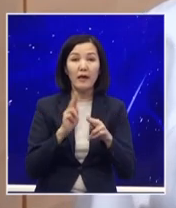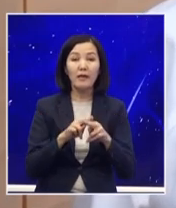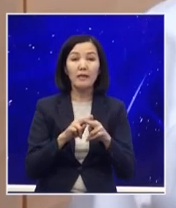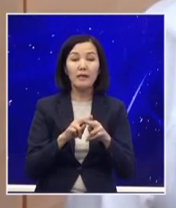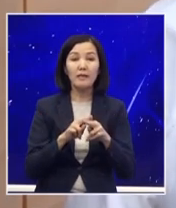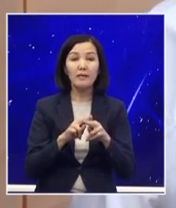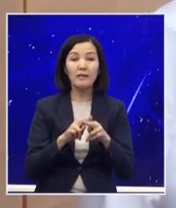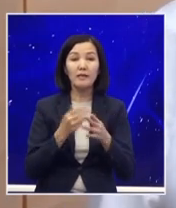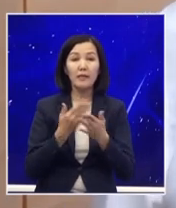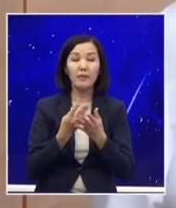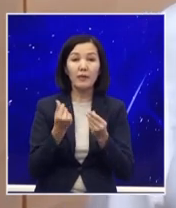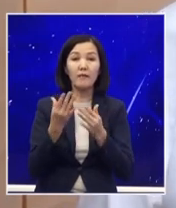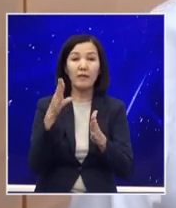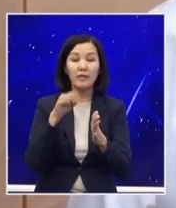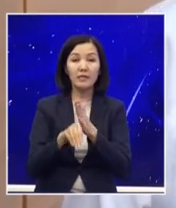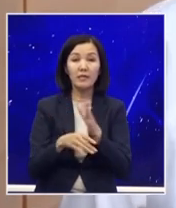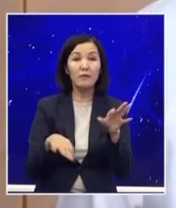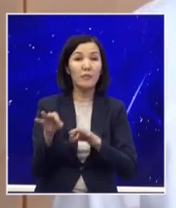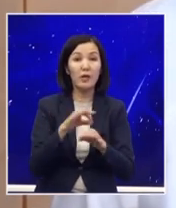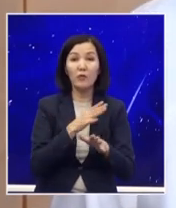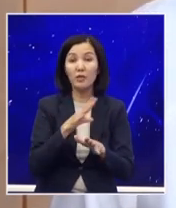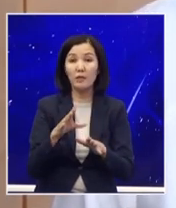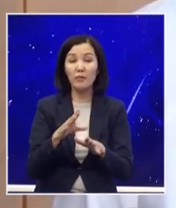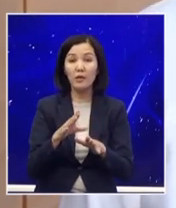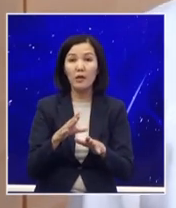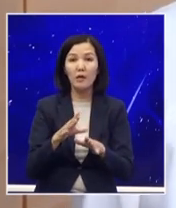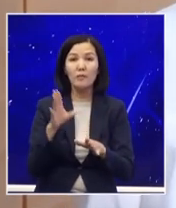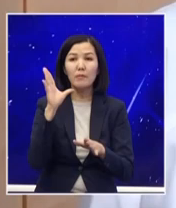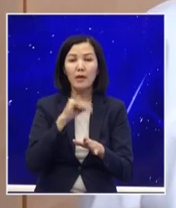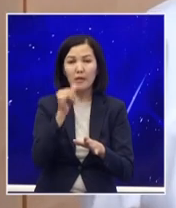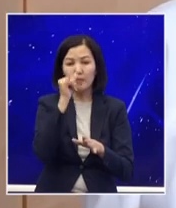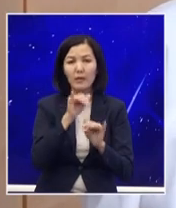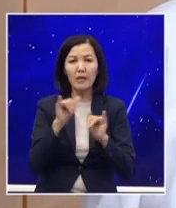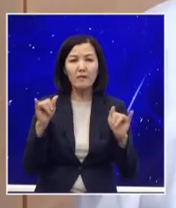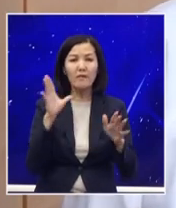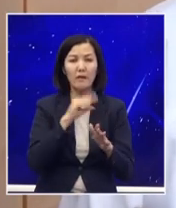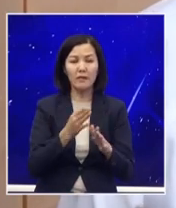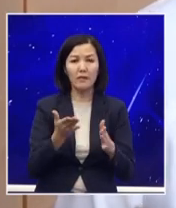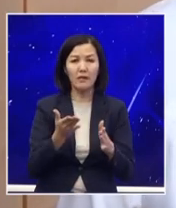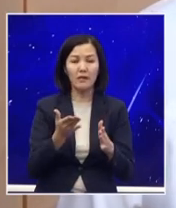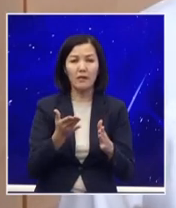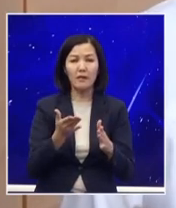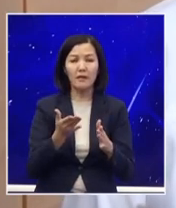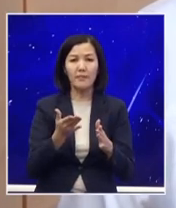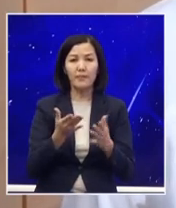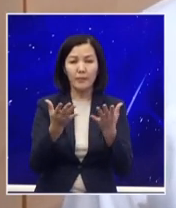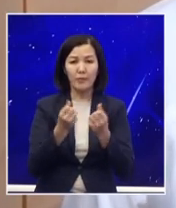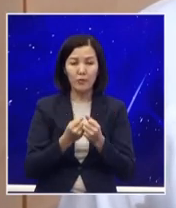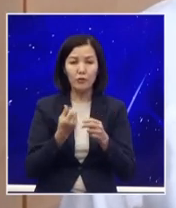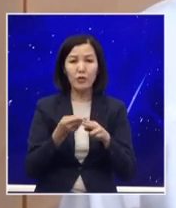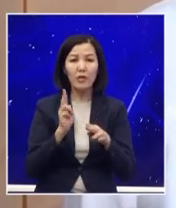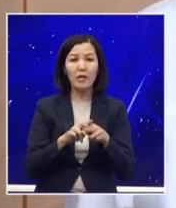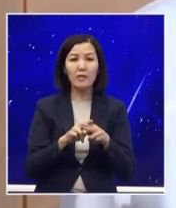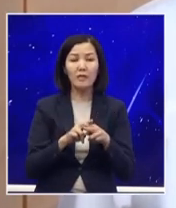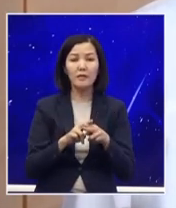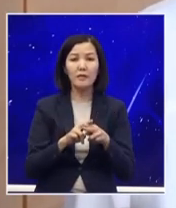если бы не было инвестиционных вот этих проектов, вряд ли это смогли бы мы на какой-то период получить это.